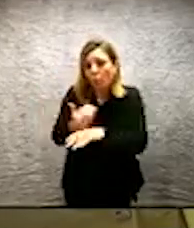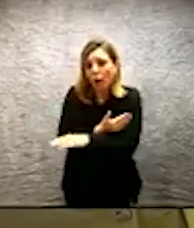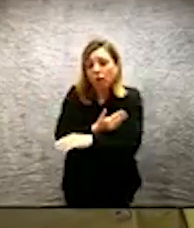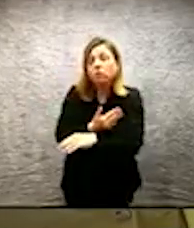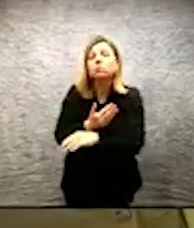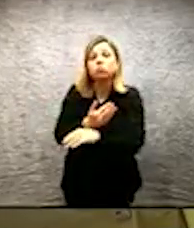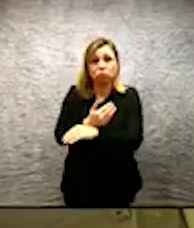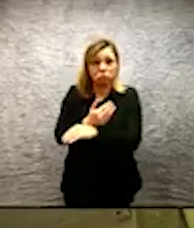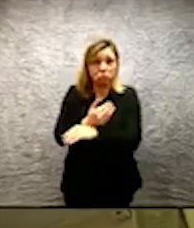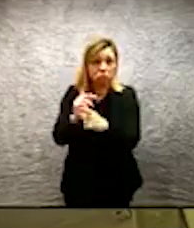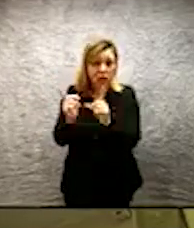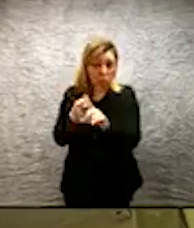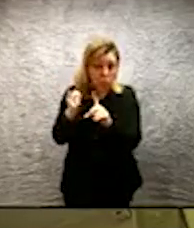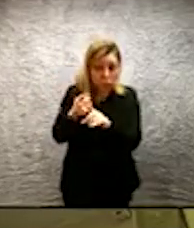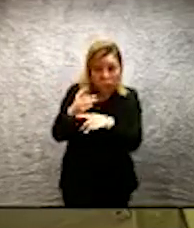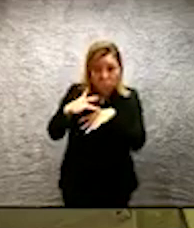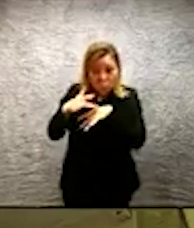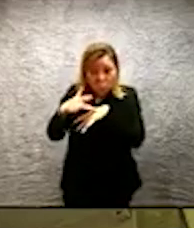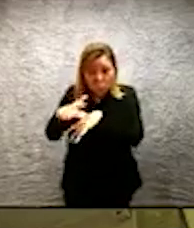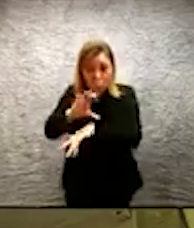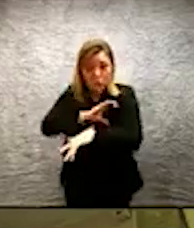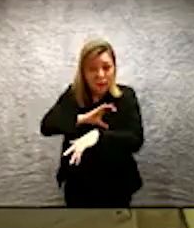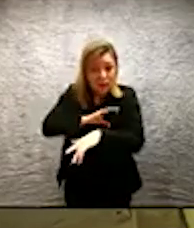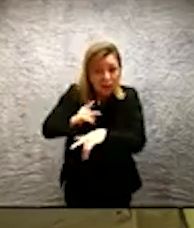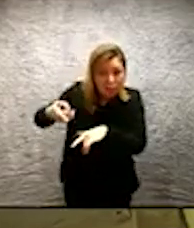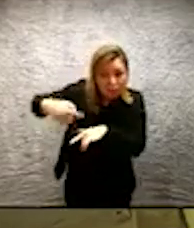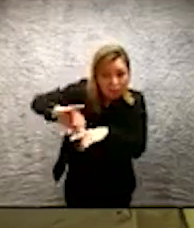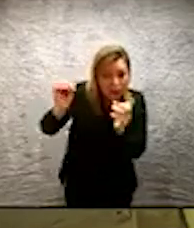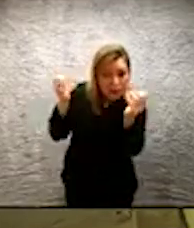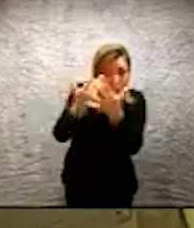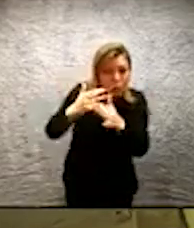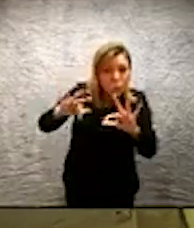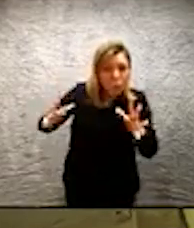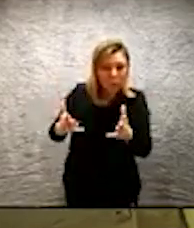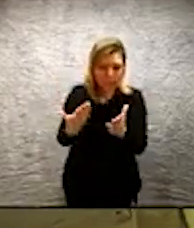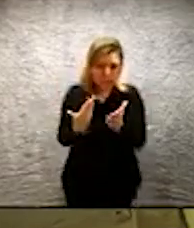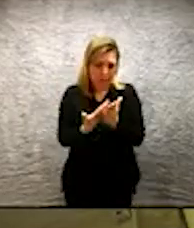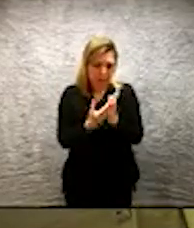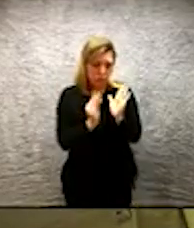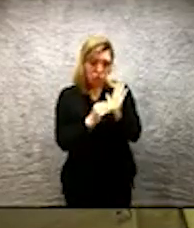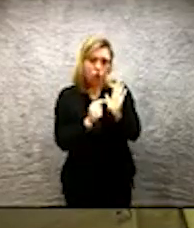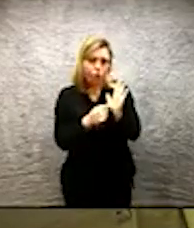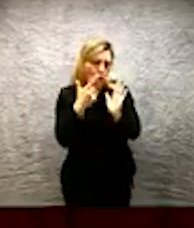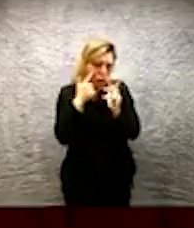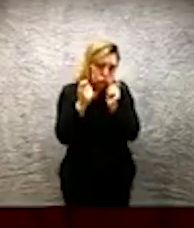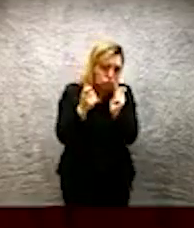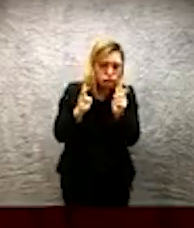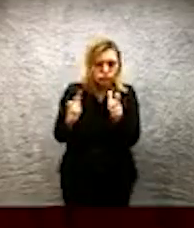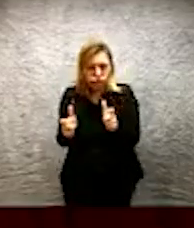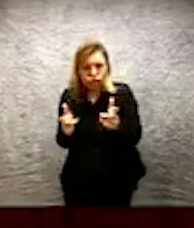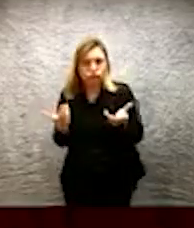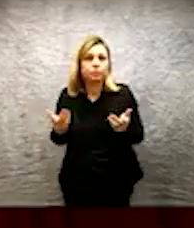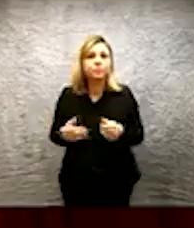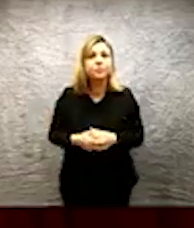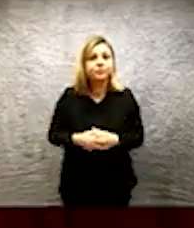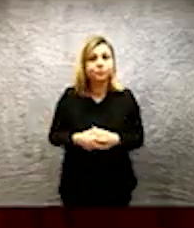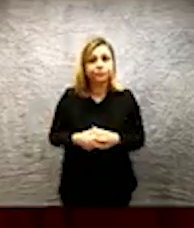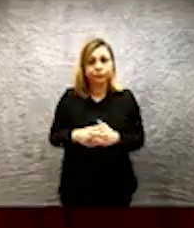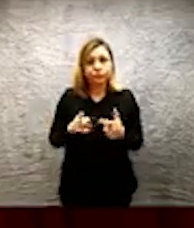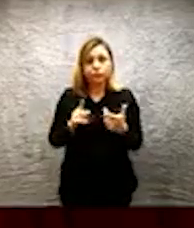et puis voir comment les jeunes réagissent. Donc, c'est un point de vigilance aussi que j'ai noté. Quand vous parliez de la mission